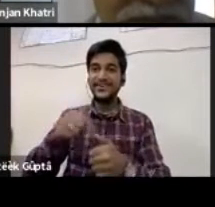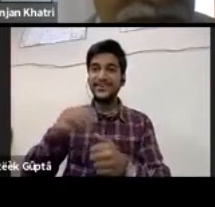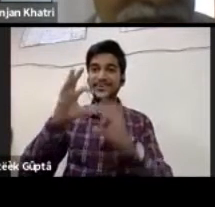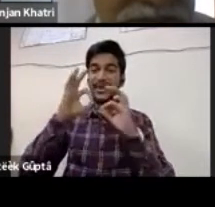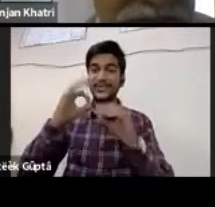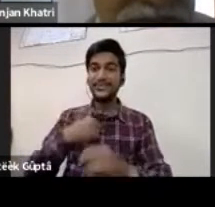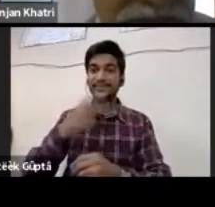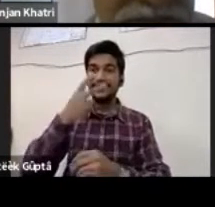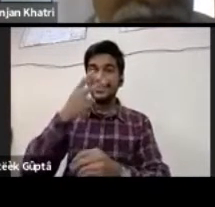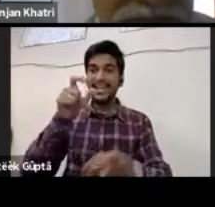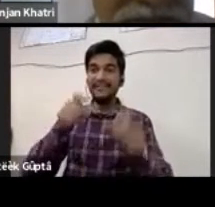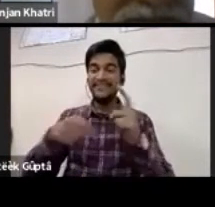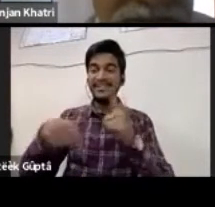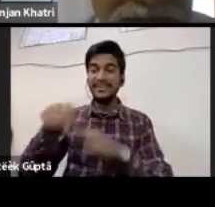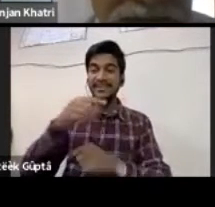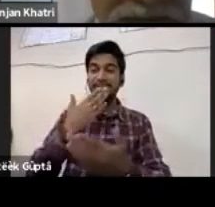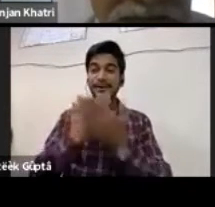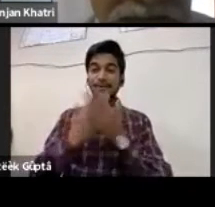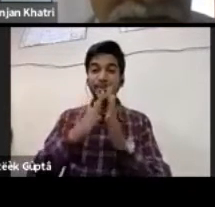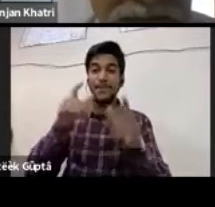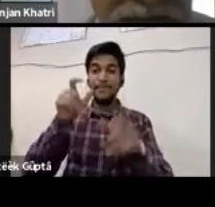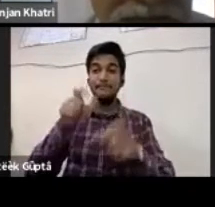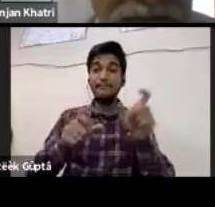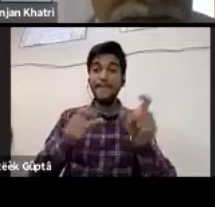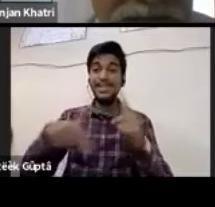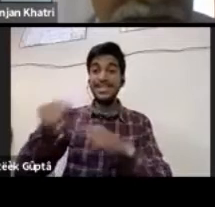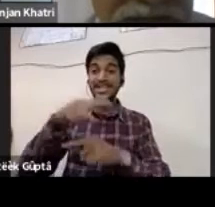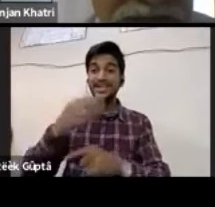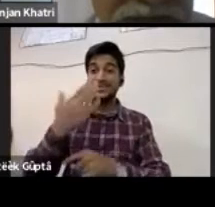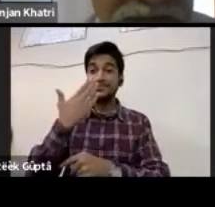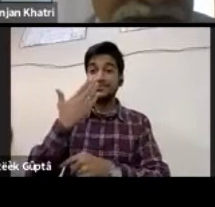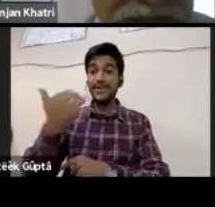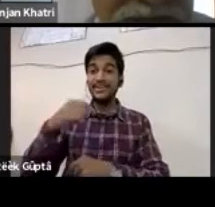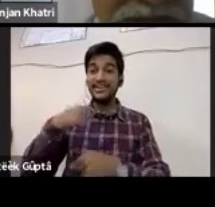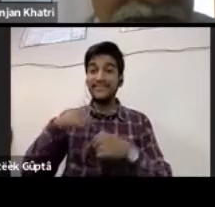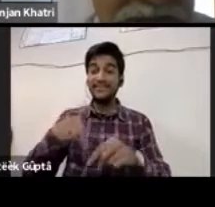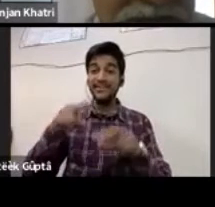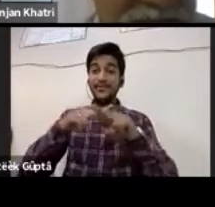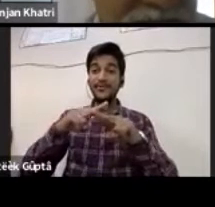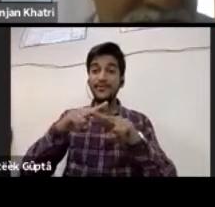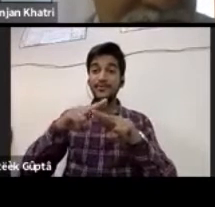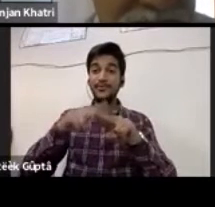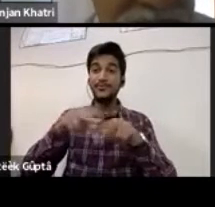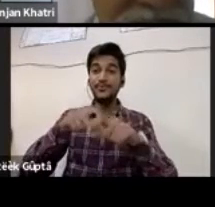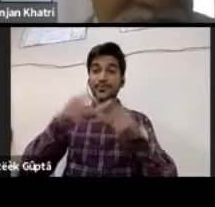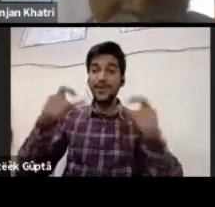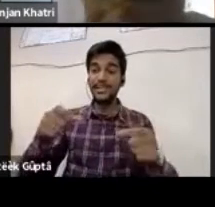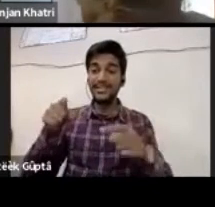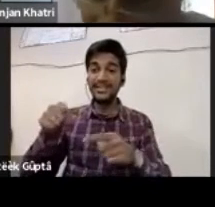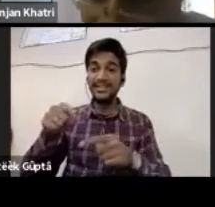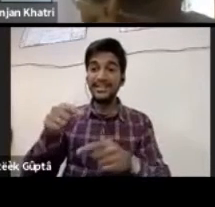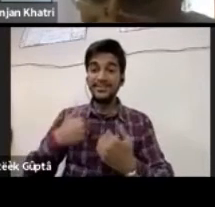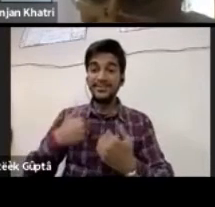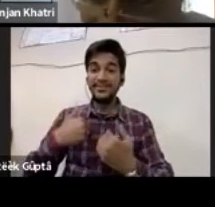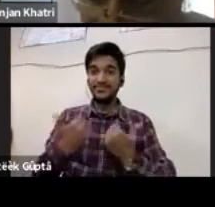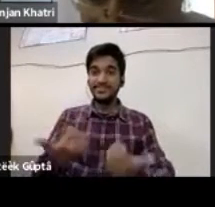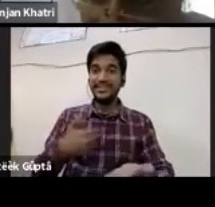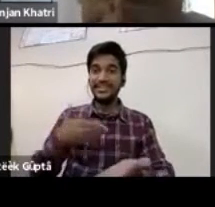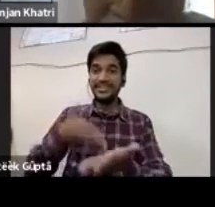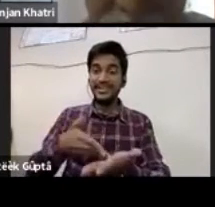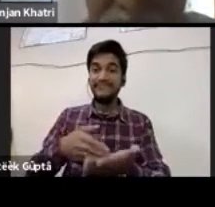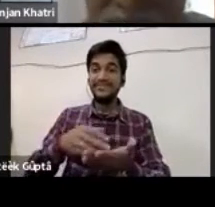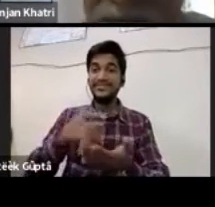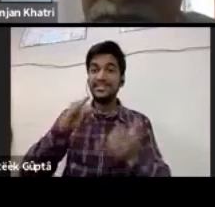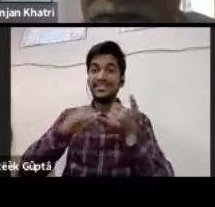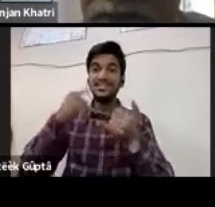this wonderful panel of speakers. Thank you, the foundation, for having me here. Thank you, sir, for this